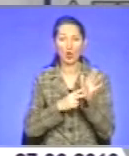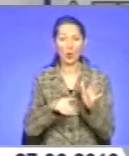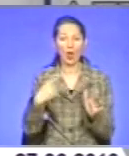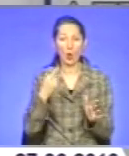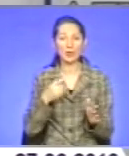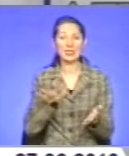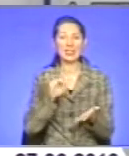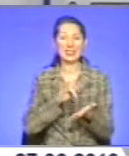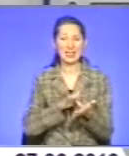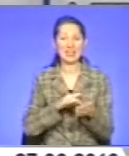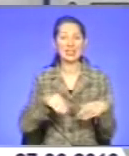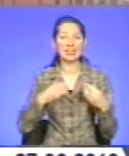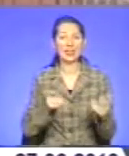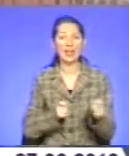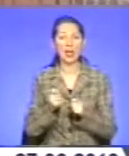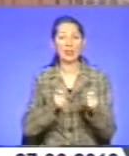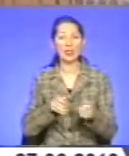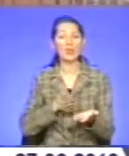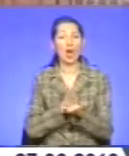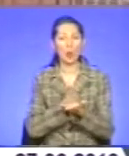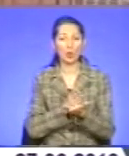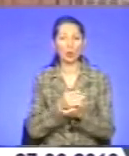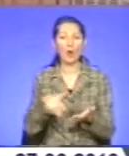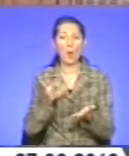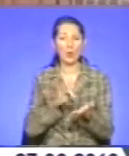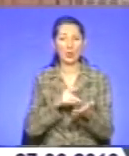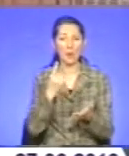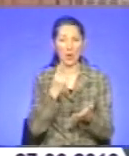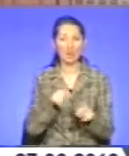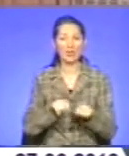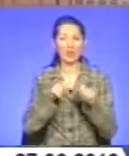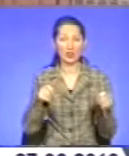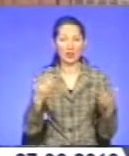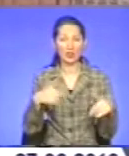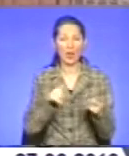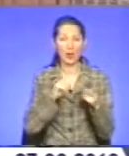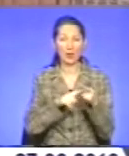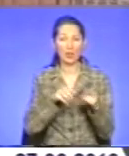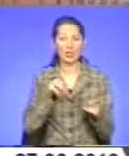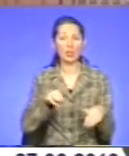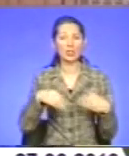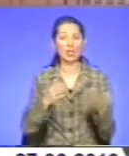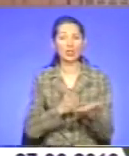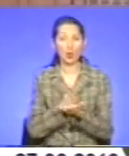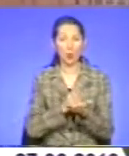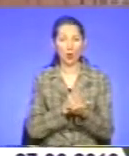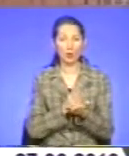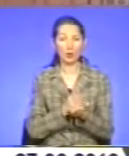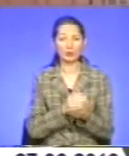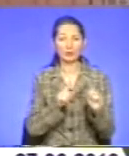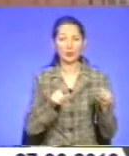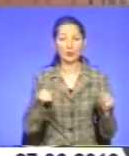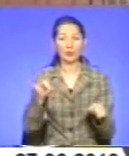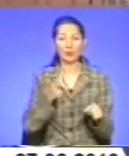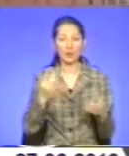надання адміністративних послуг. У місті ми перші відкрили вже півтора тисячі надано послуг, поєднок людей деяких районах вже